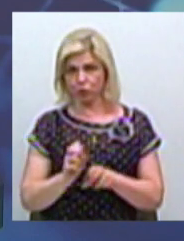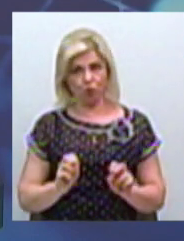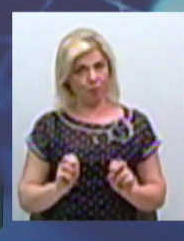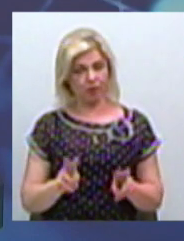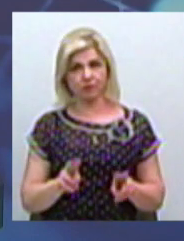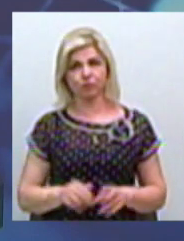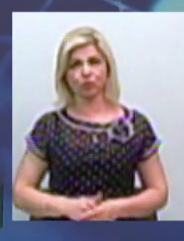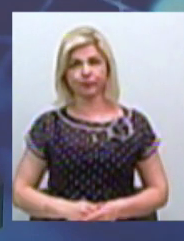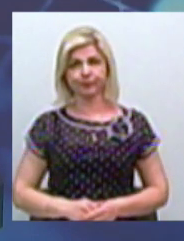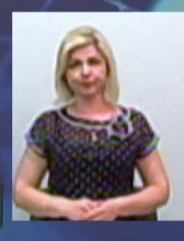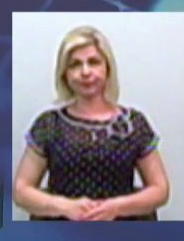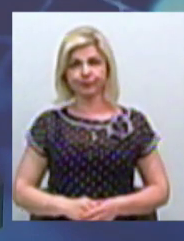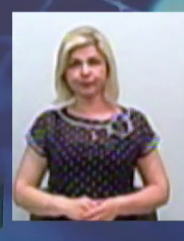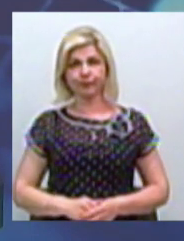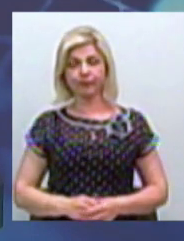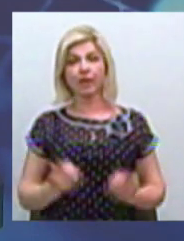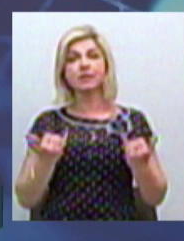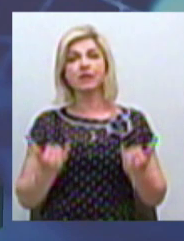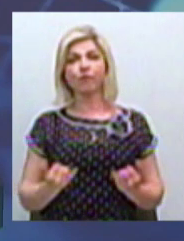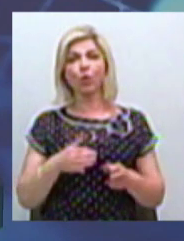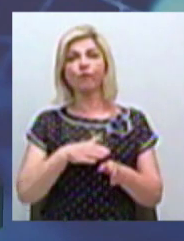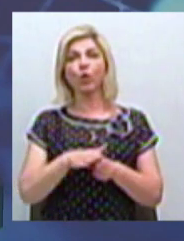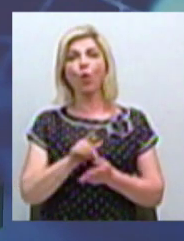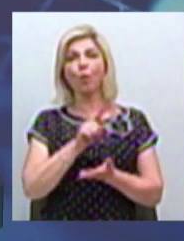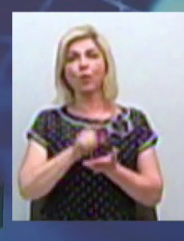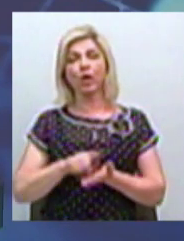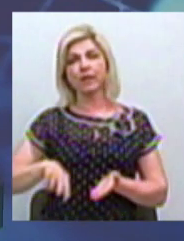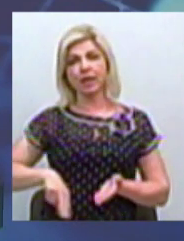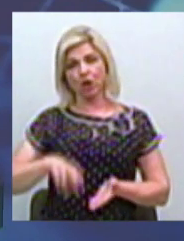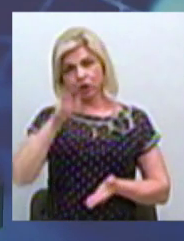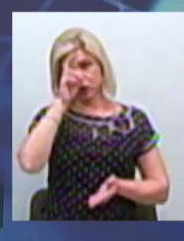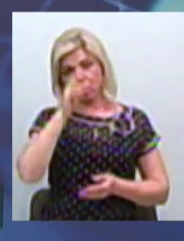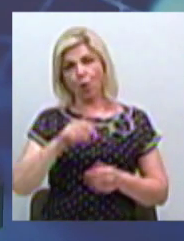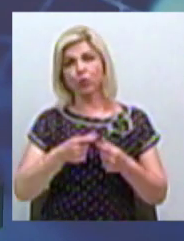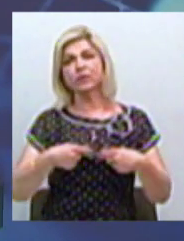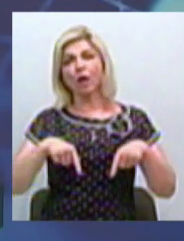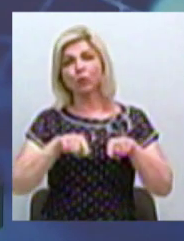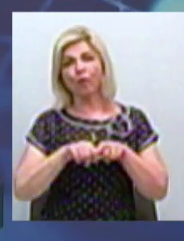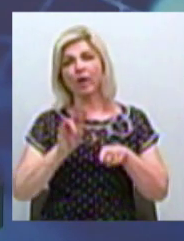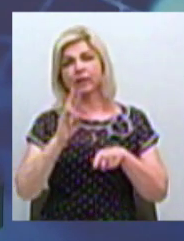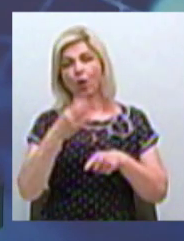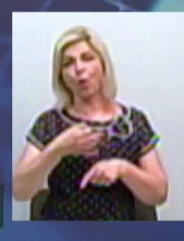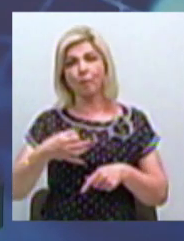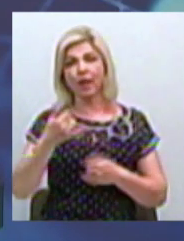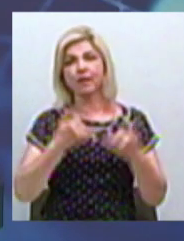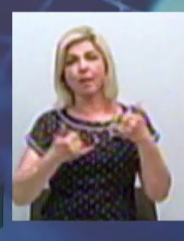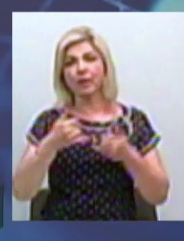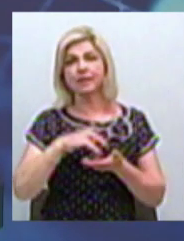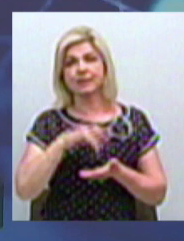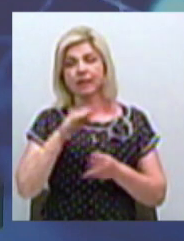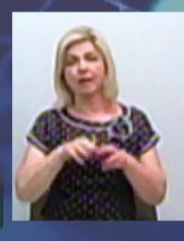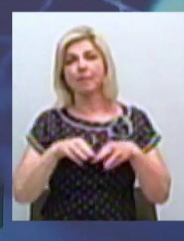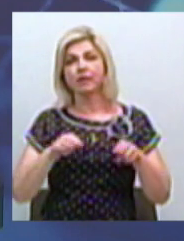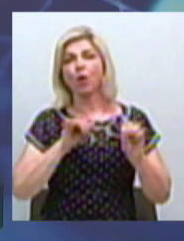Дуже небезпечно. Сьогодні, виконуючи обов'язки директора державної установи Миколаївський обласний лабораторний центр